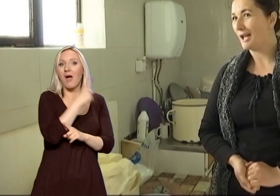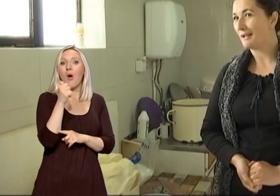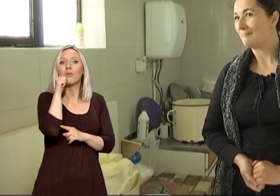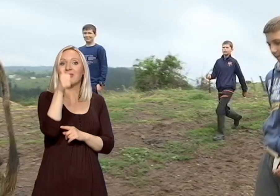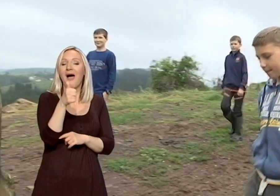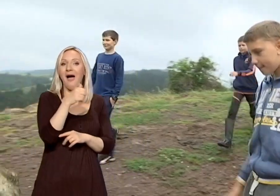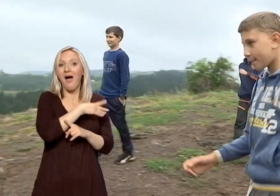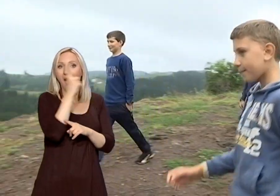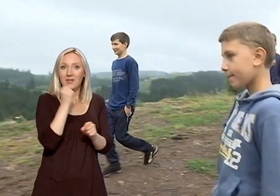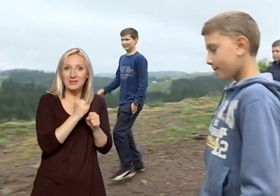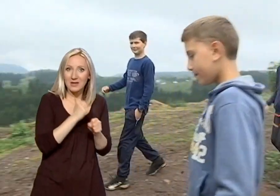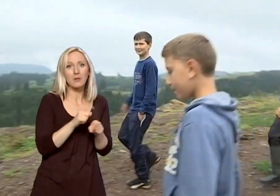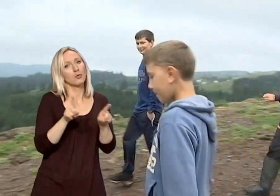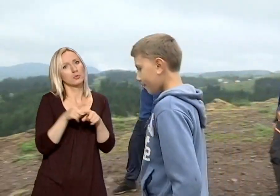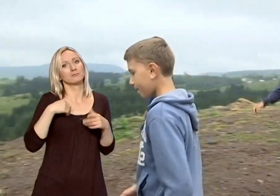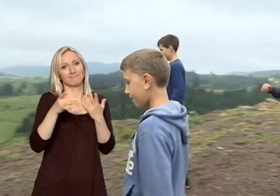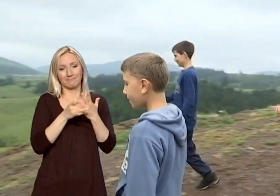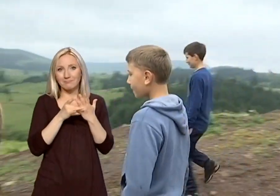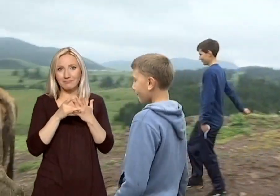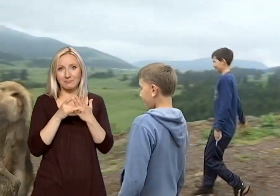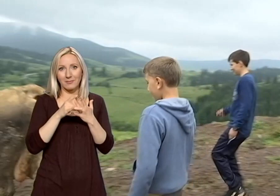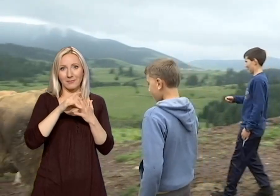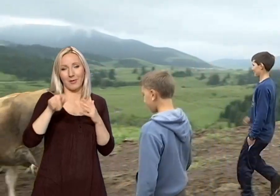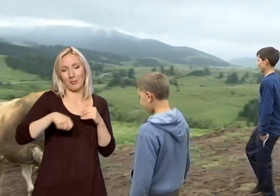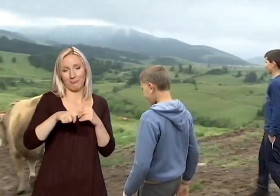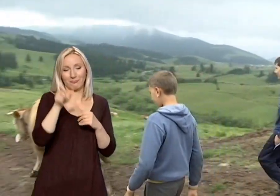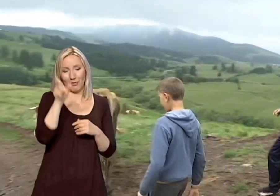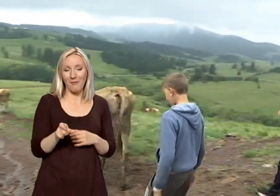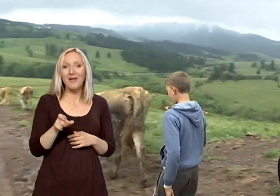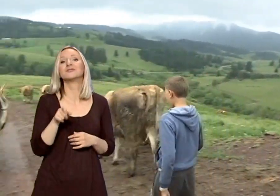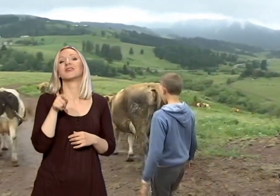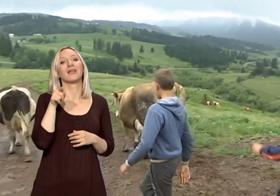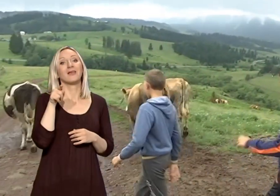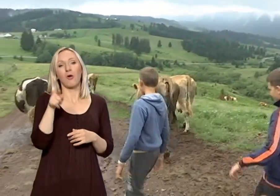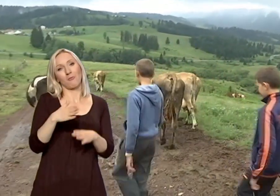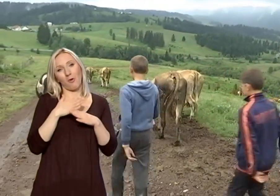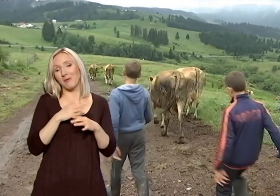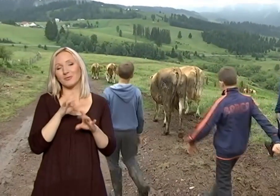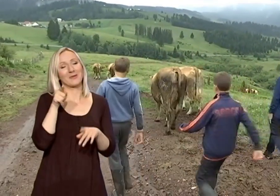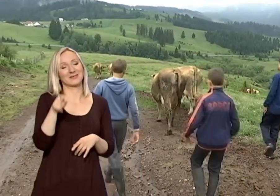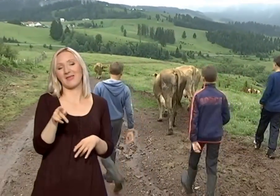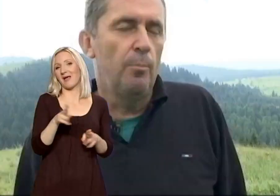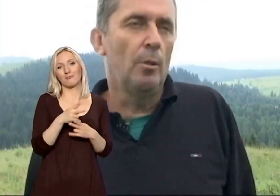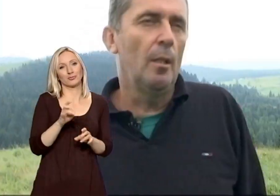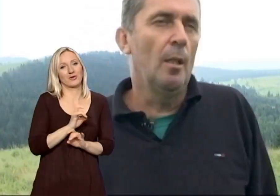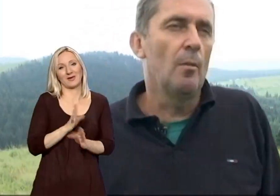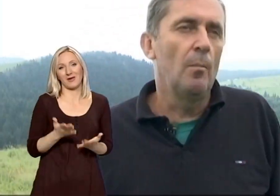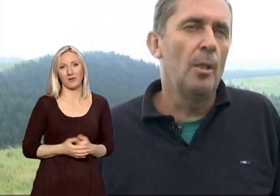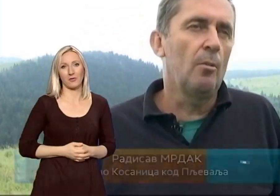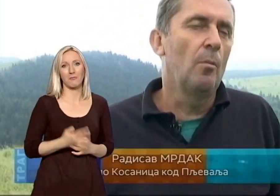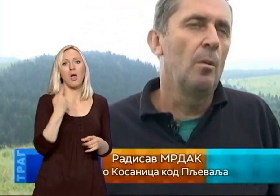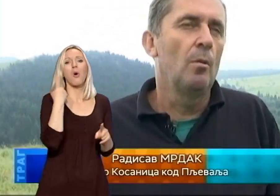tokom dana. Tu je i domaćin koji im pomaže, naravno, bez njega ne bi mogla nikako. Dosta puta i